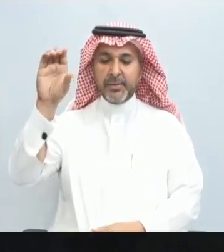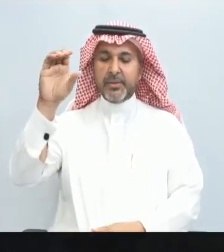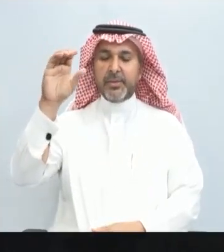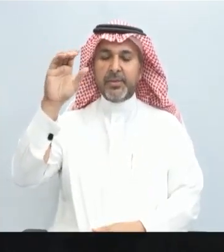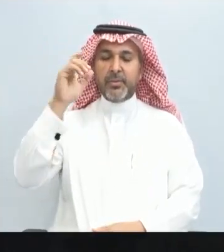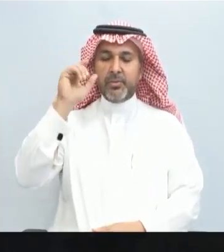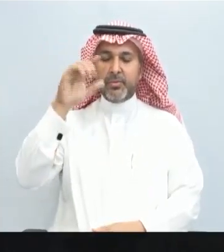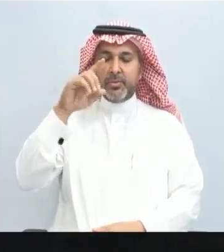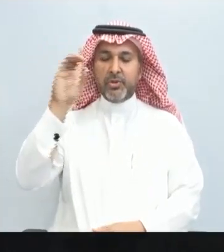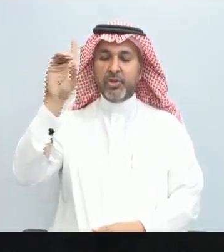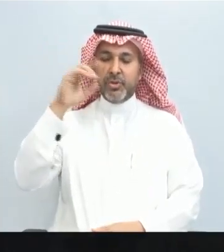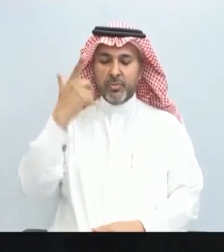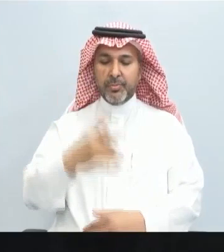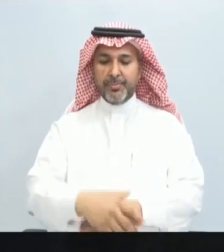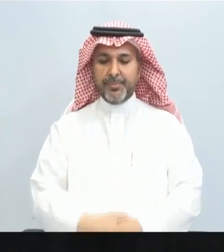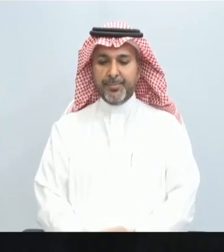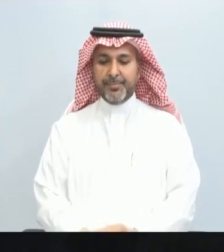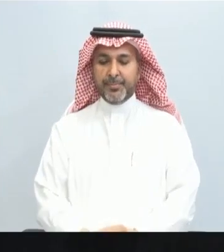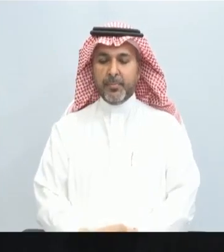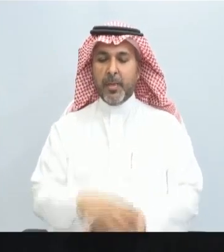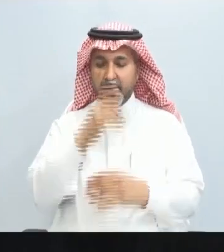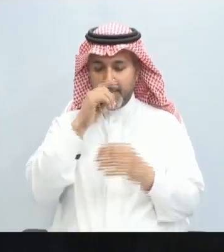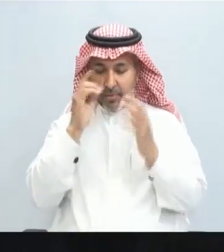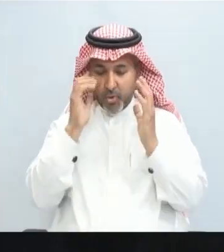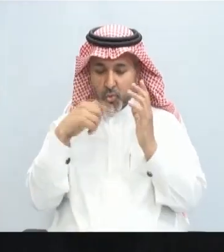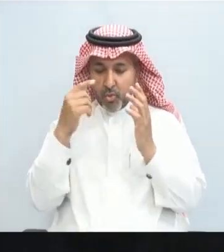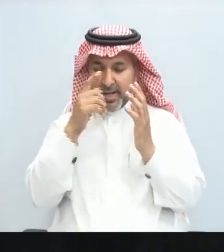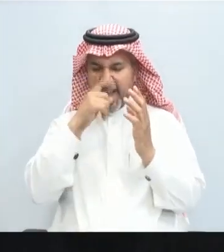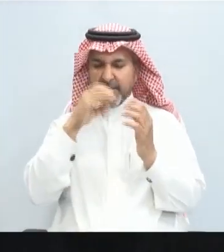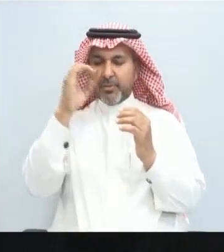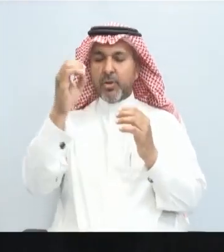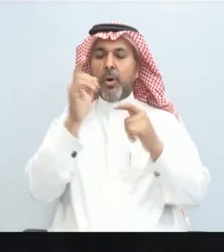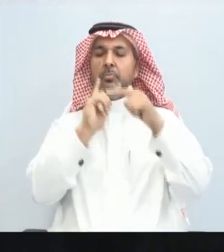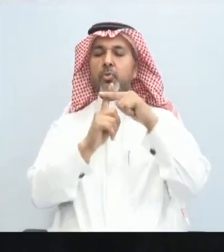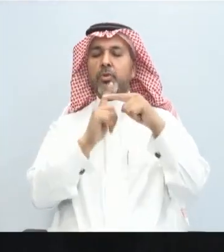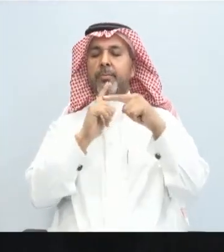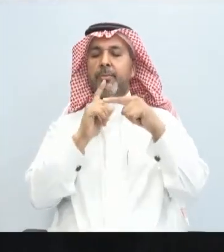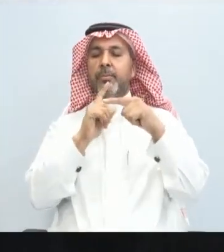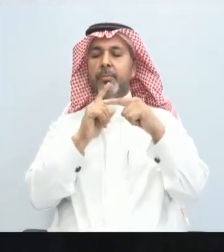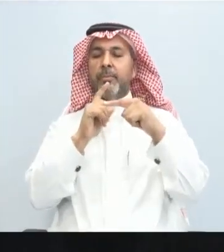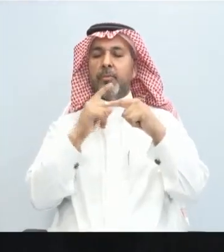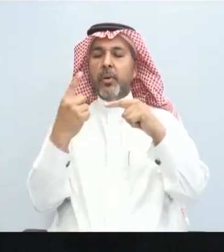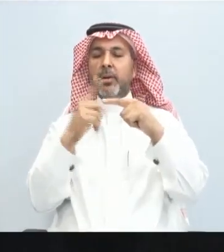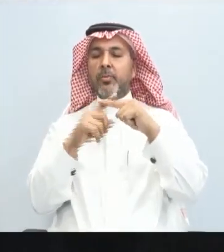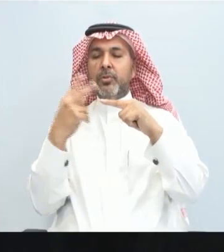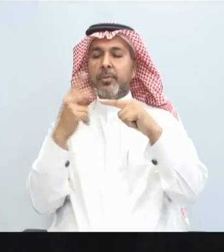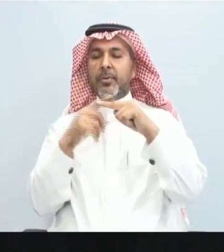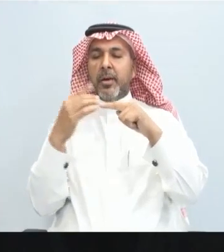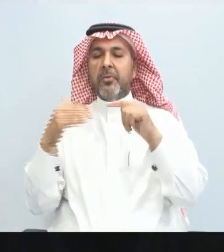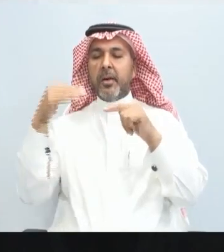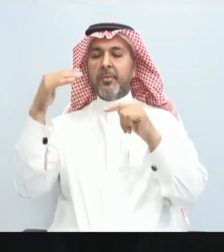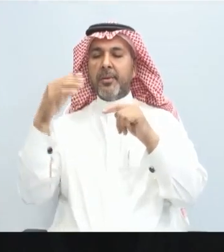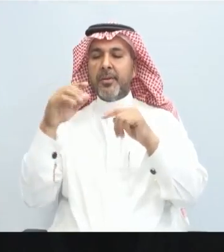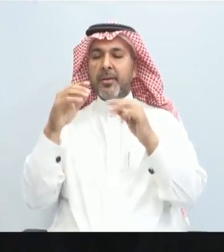فقط الاعداد الموجبه الصريحه اما الاعداد السالبه والاصفار فهي غير مقبوله في اللوغاريتم فاذا